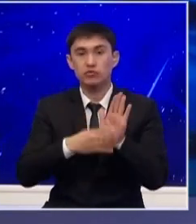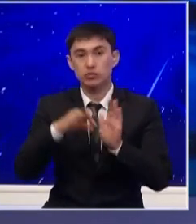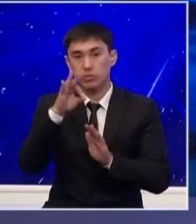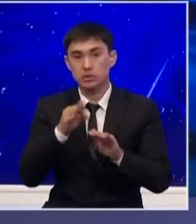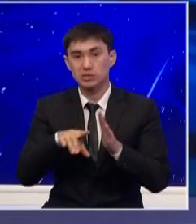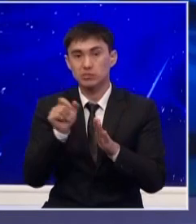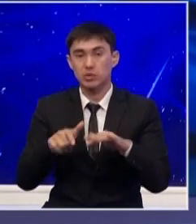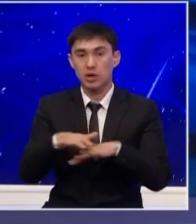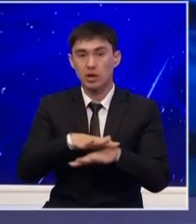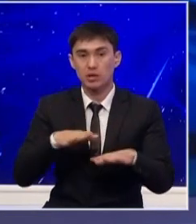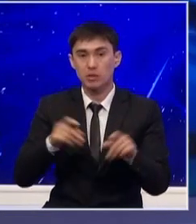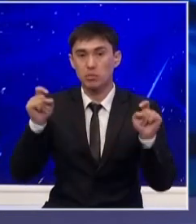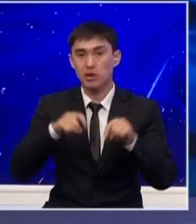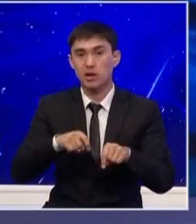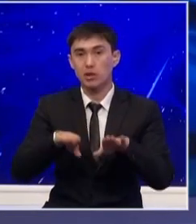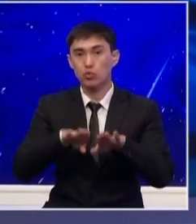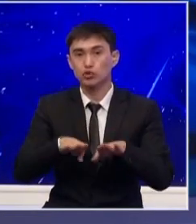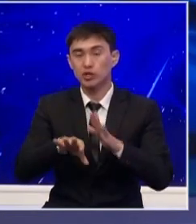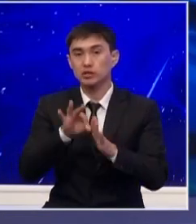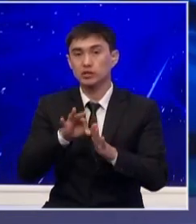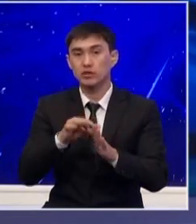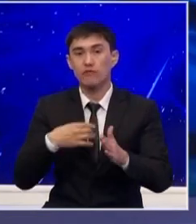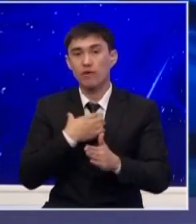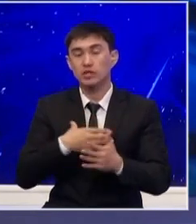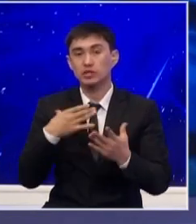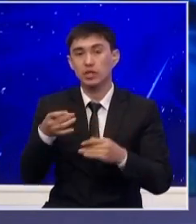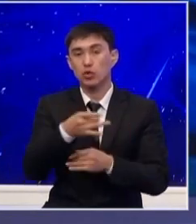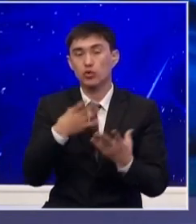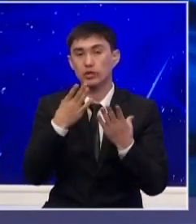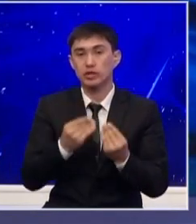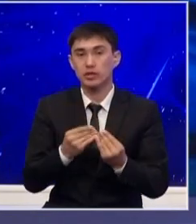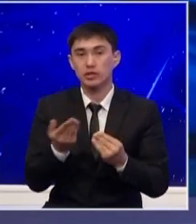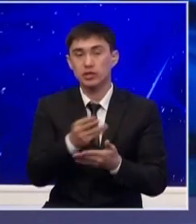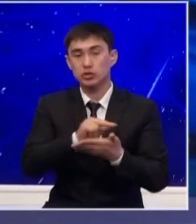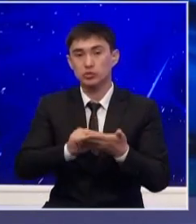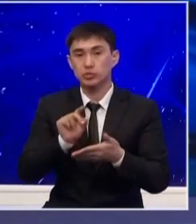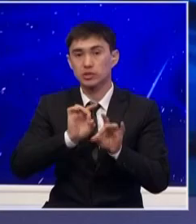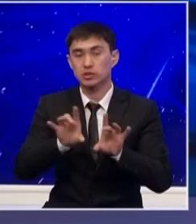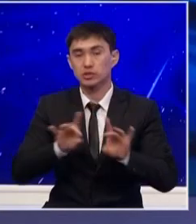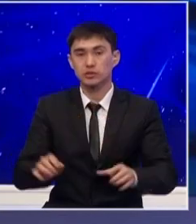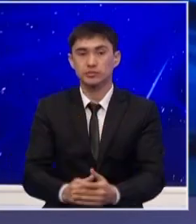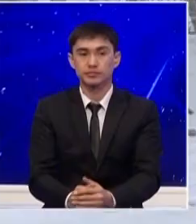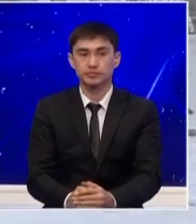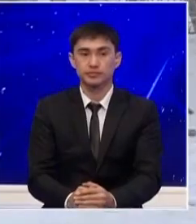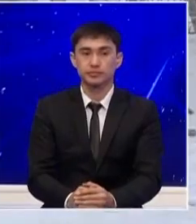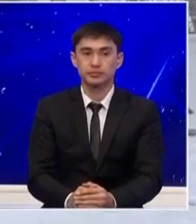90% избирателей, придя на избирательные участки в столь важный для района день. Наш корреспондент продолжит.